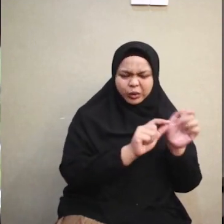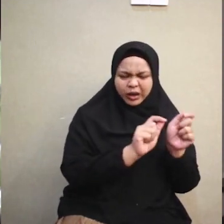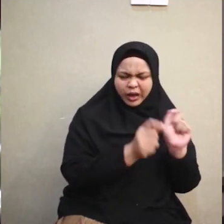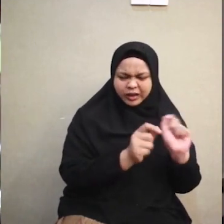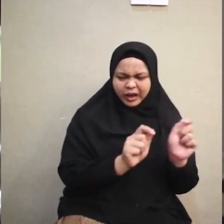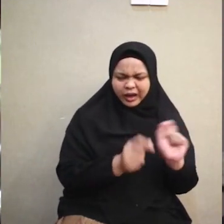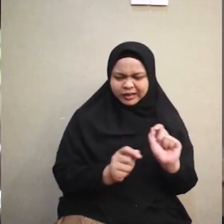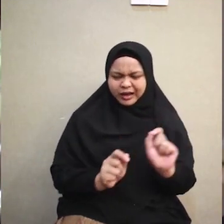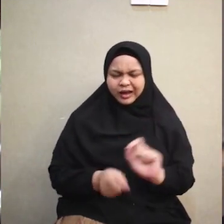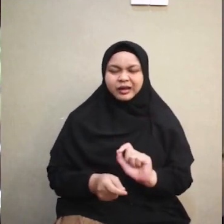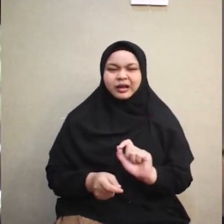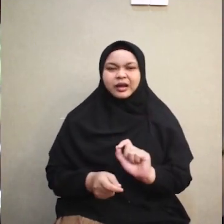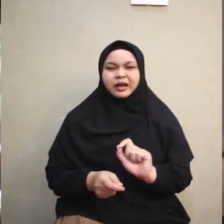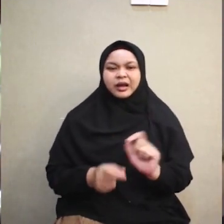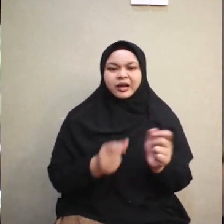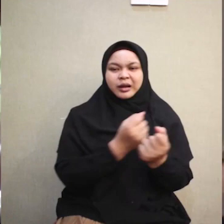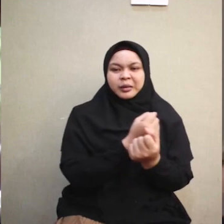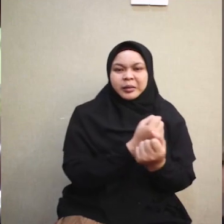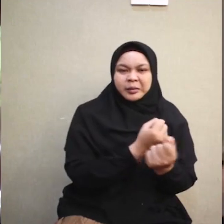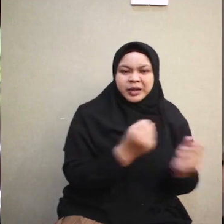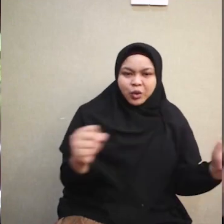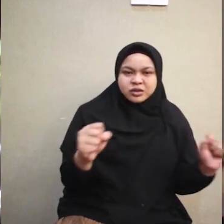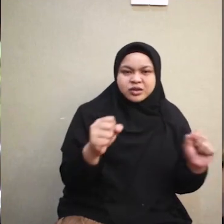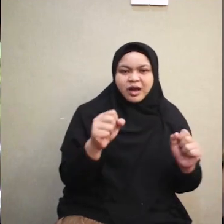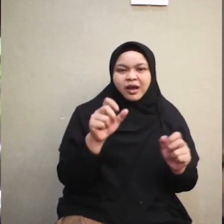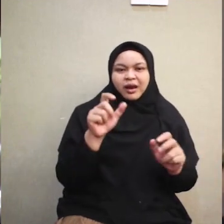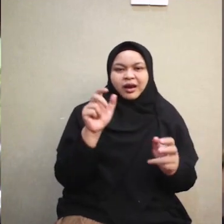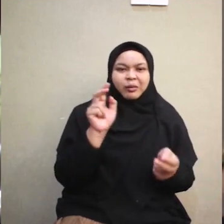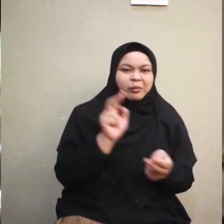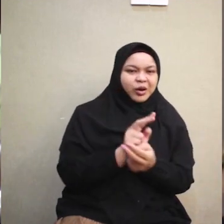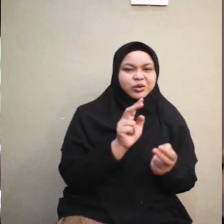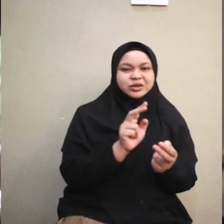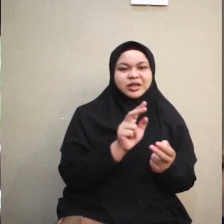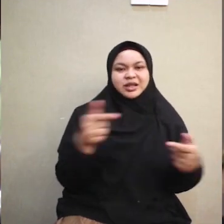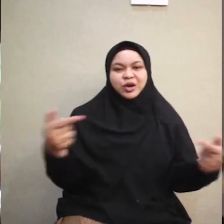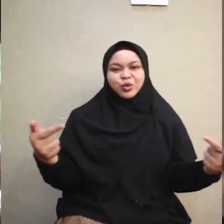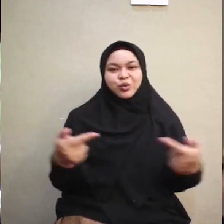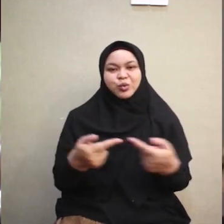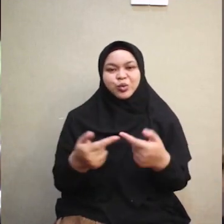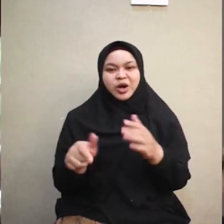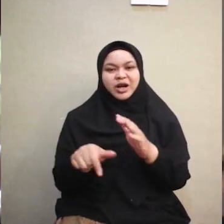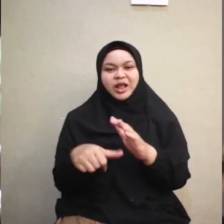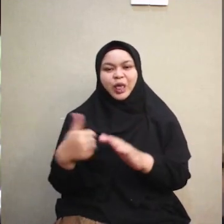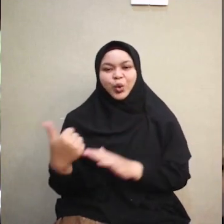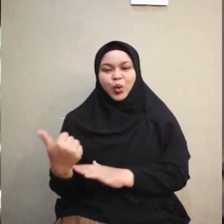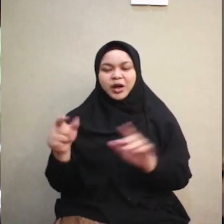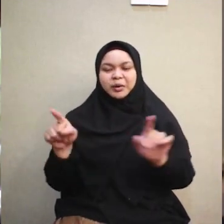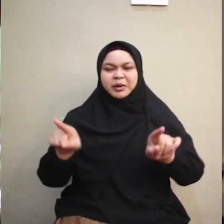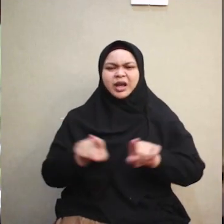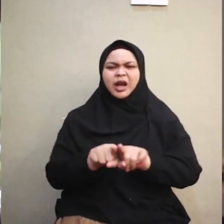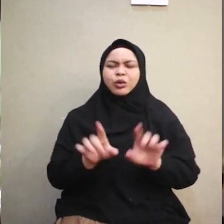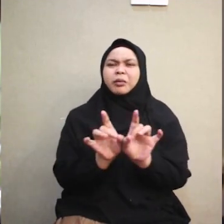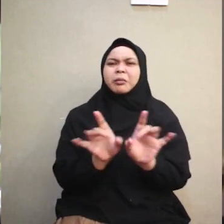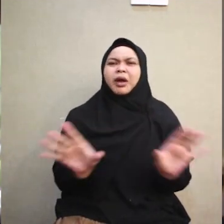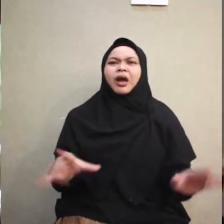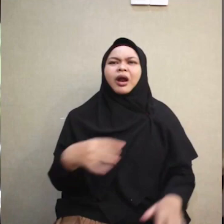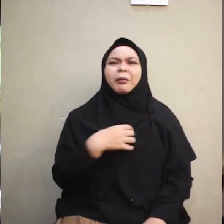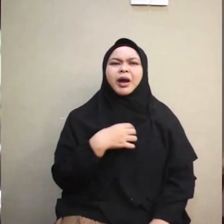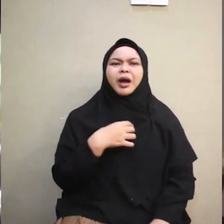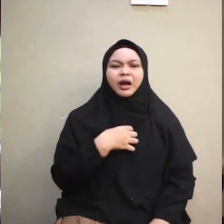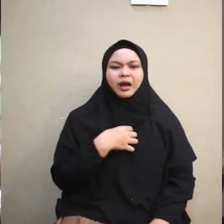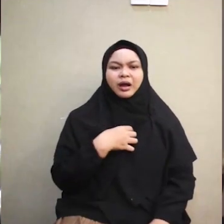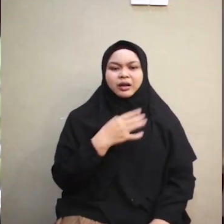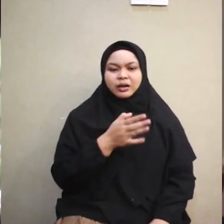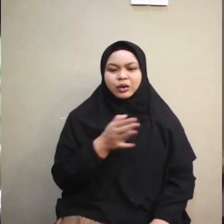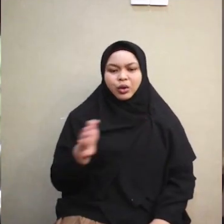pemerkosaan ya jadi hubungan di luar pernikahan ini sudah beda maknanya Kemudian dari